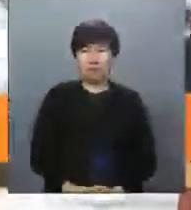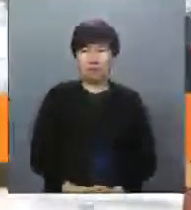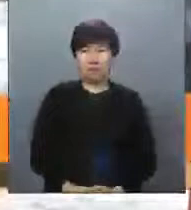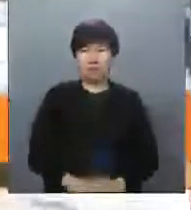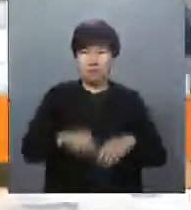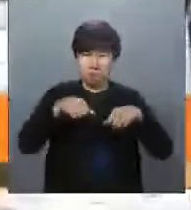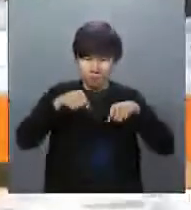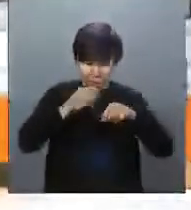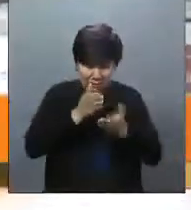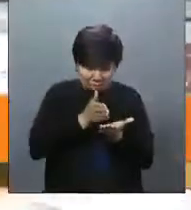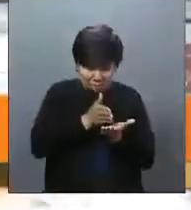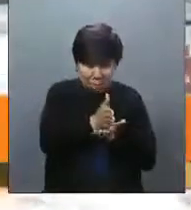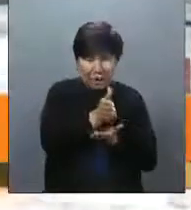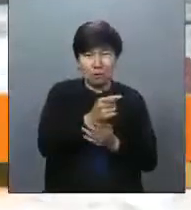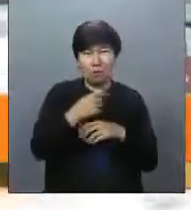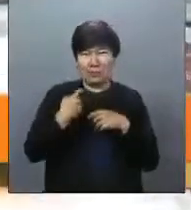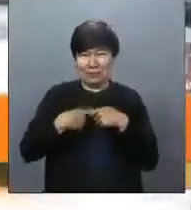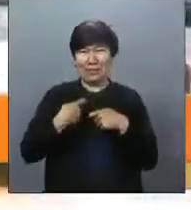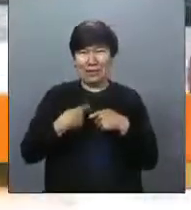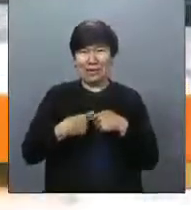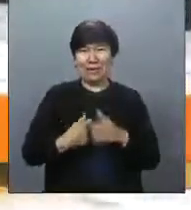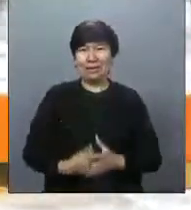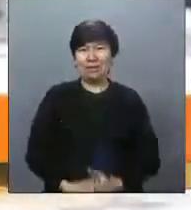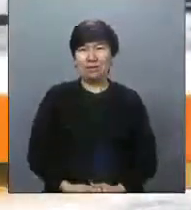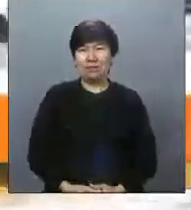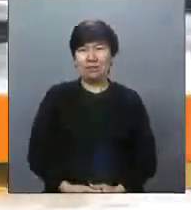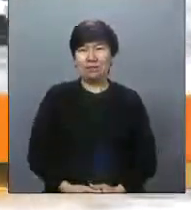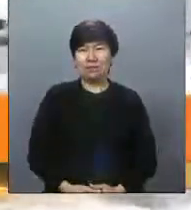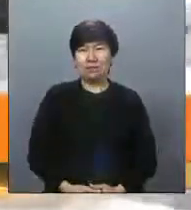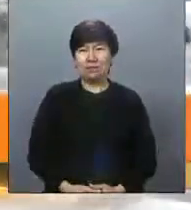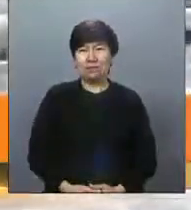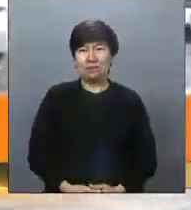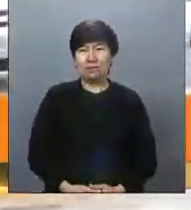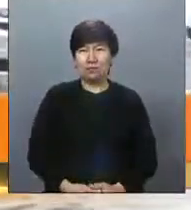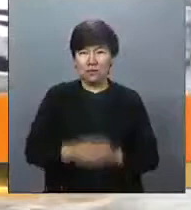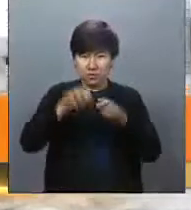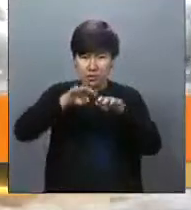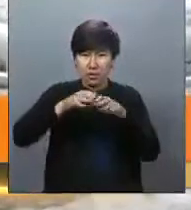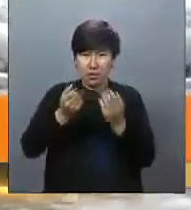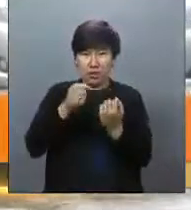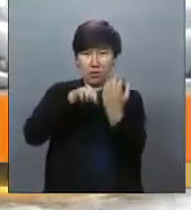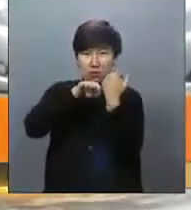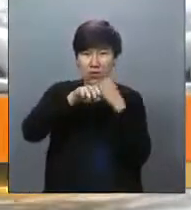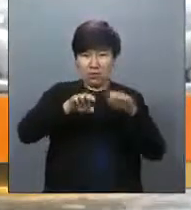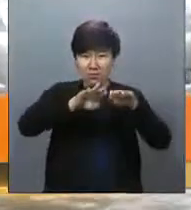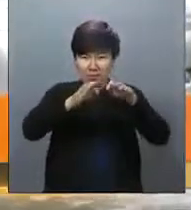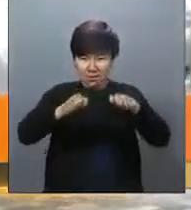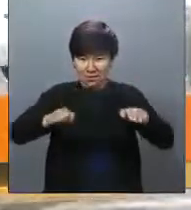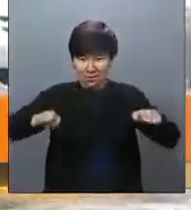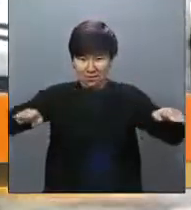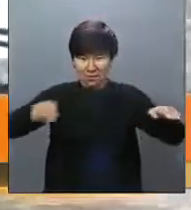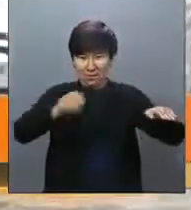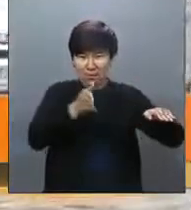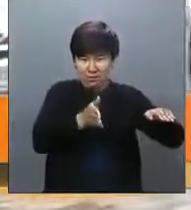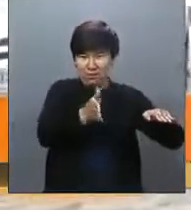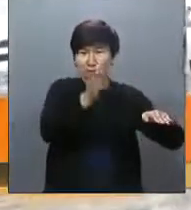านได้เฉพาะบริเวณจุดที่ใกล้กันกับเกาะกลางถนนเท่านั้นนะครับใช้ได้เพียง1ช่องทางการจราจรจึงส่ง